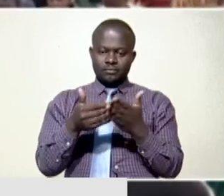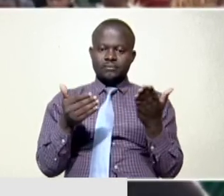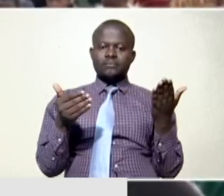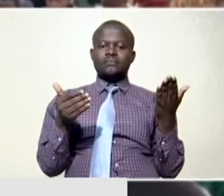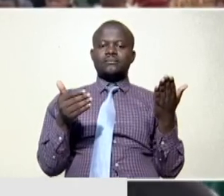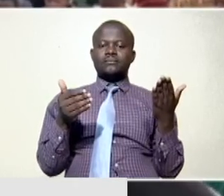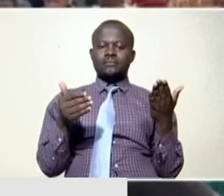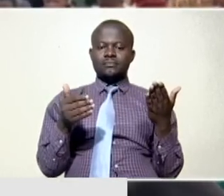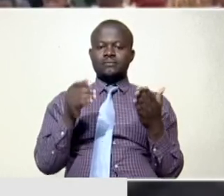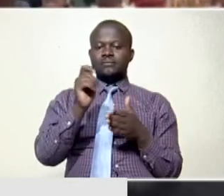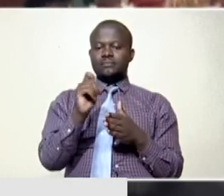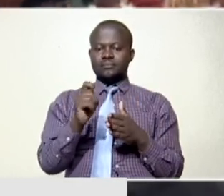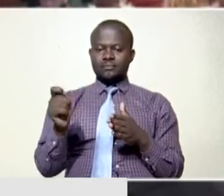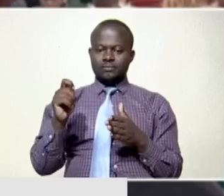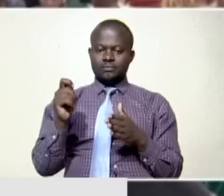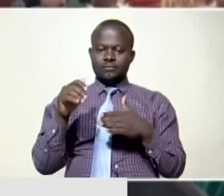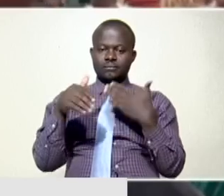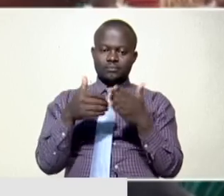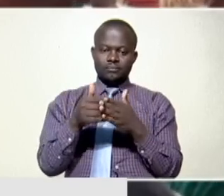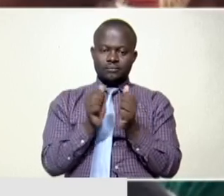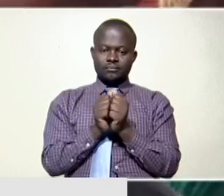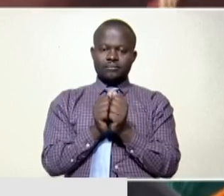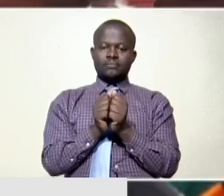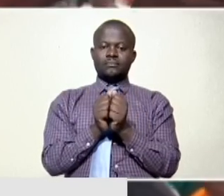barimbuye umusarane agatara